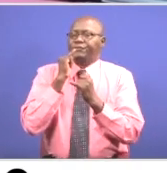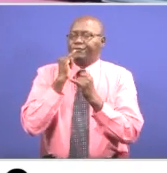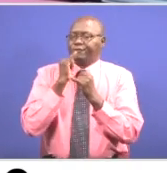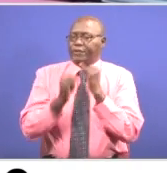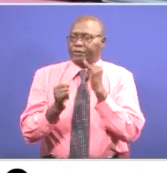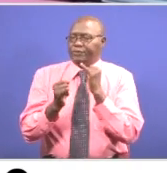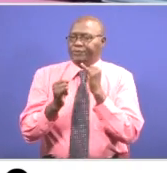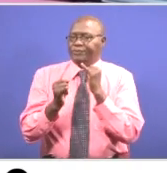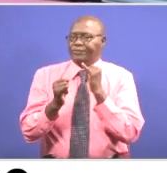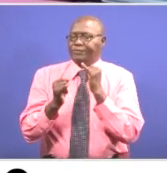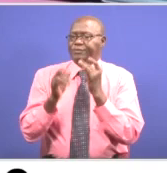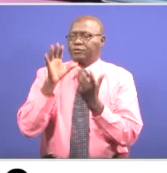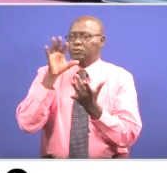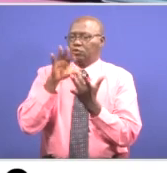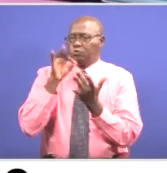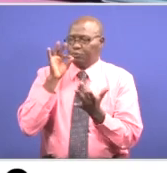final option